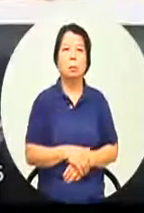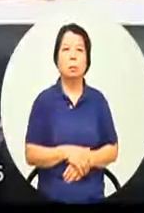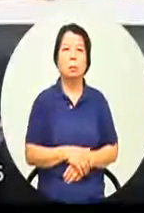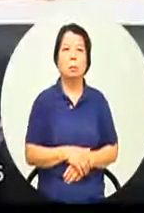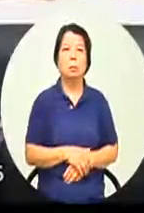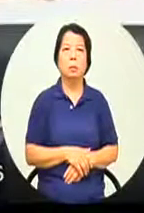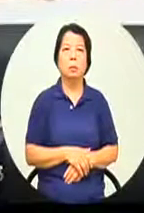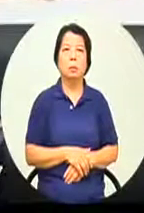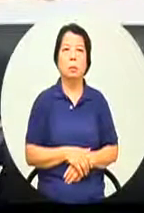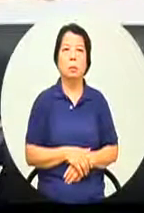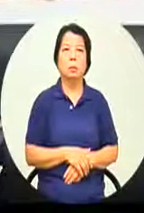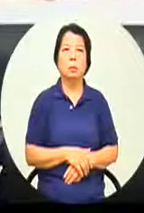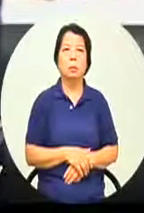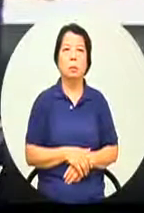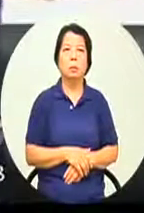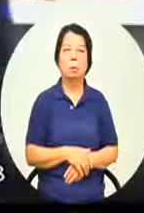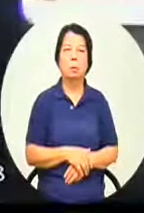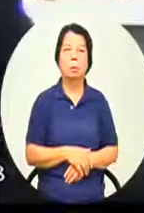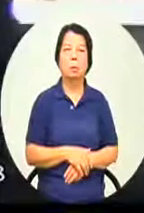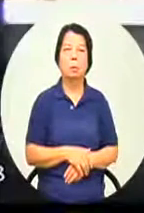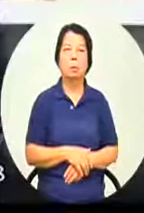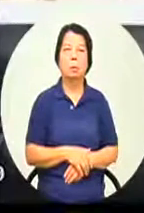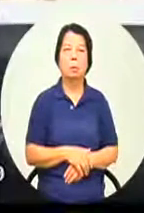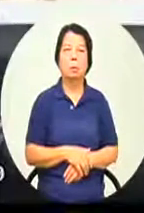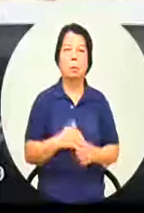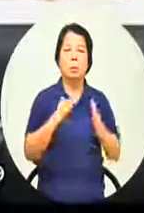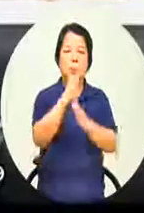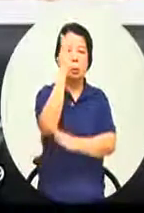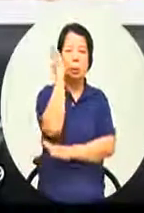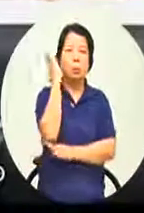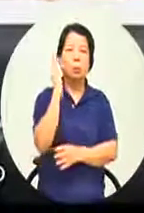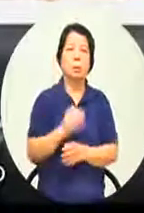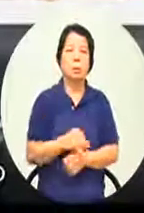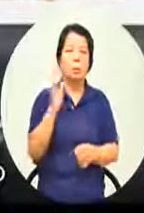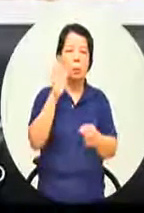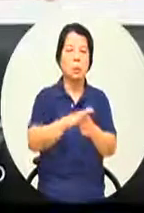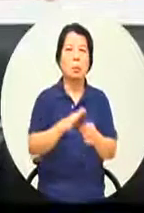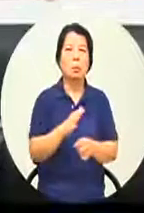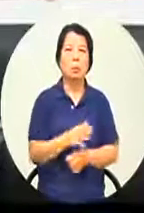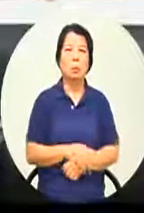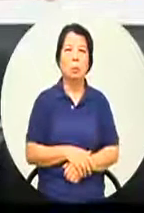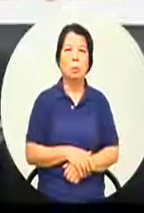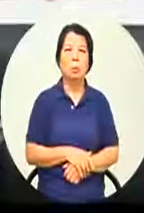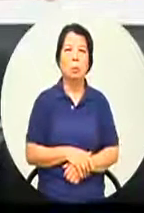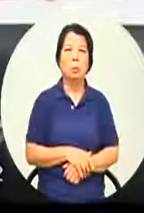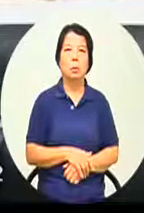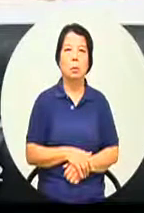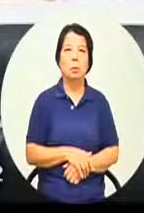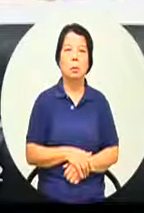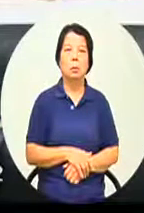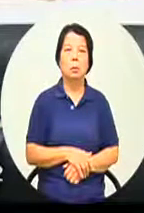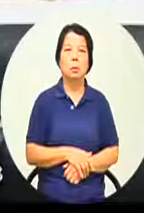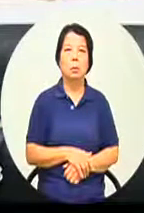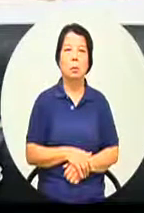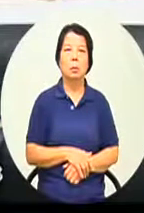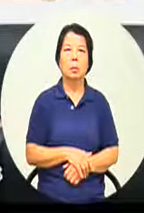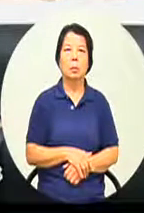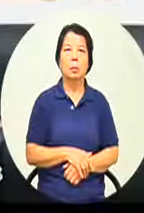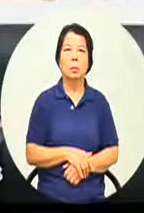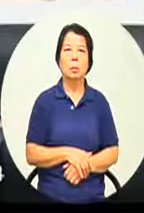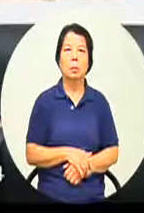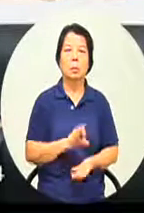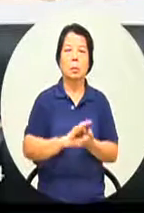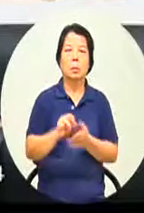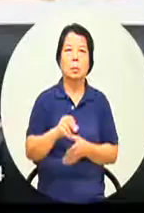对？然后我们市政府也编列了， 我们光市政府编列